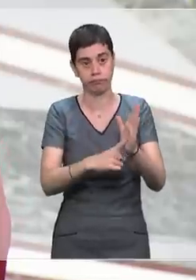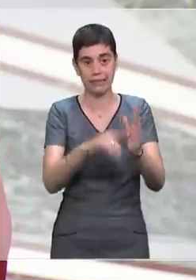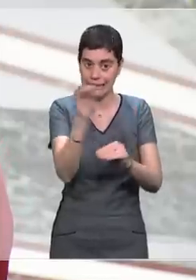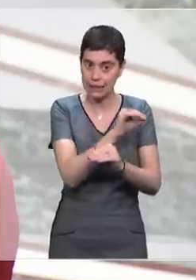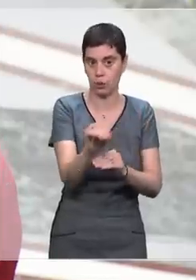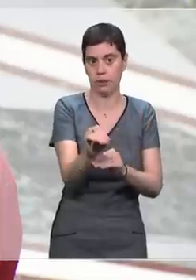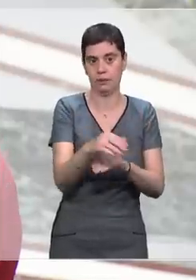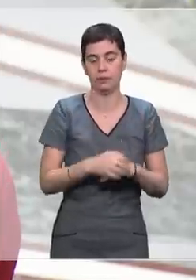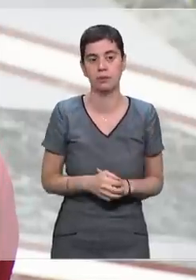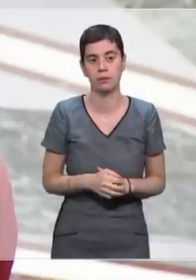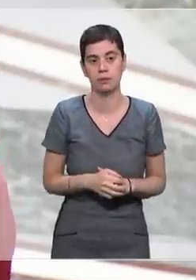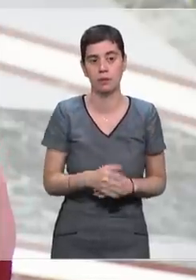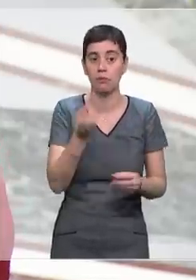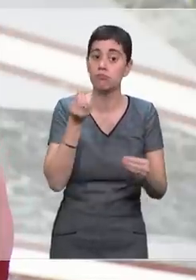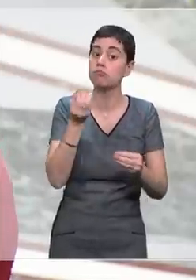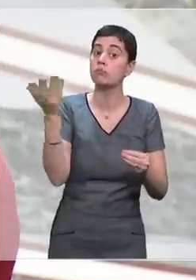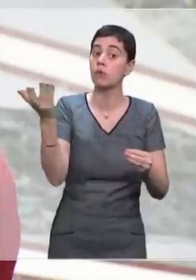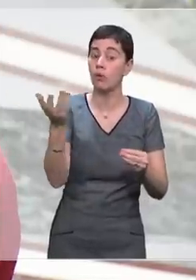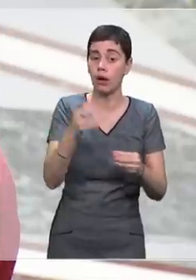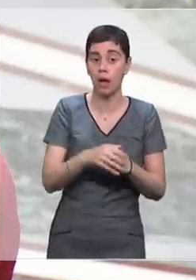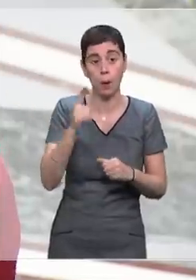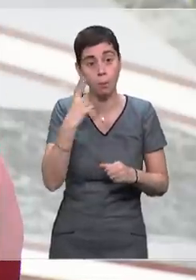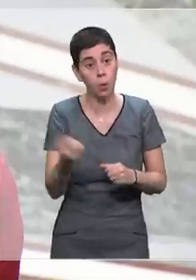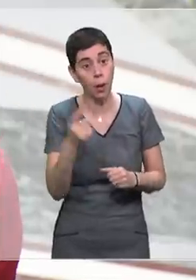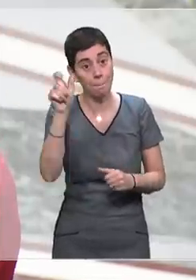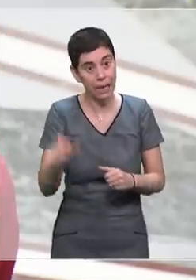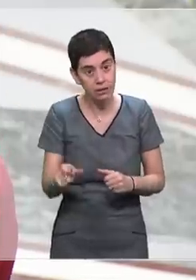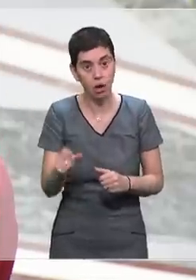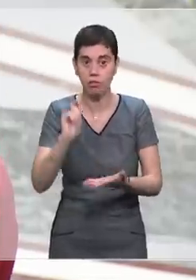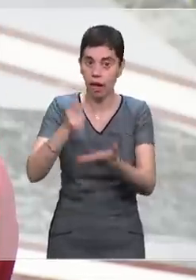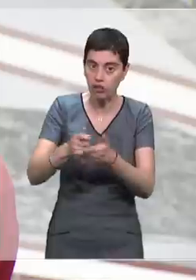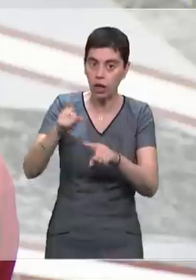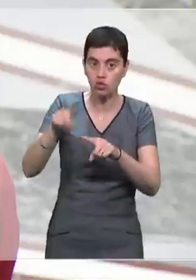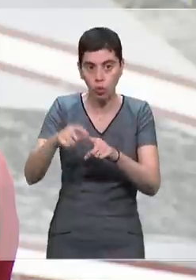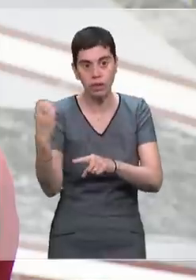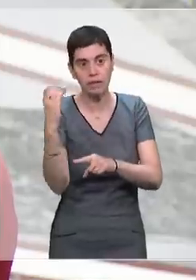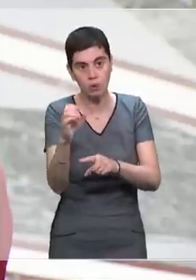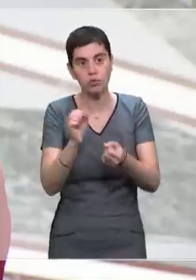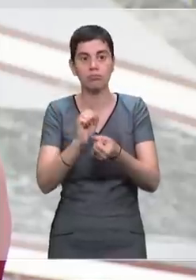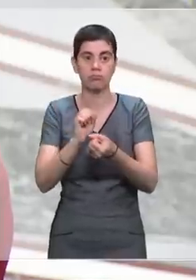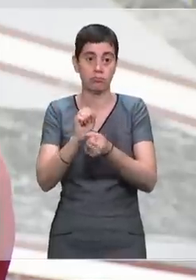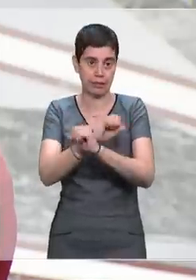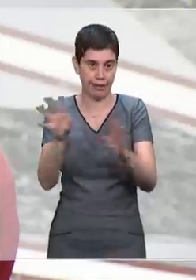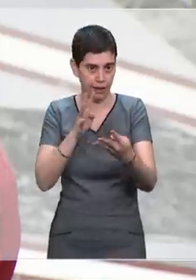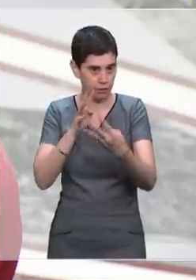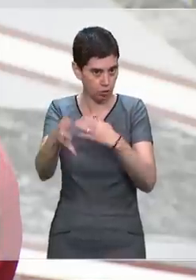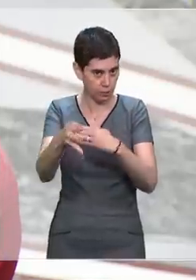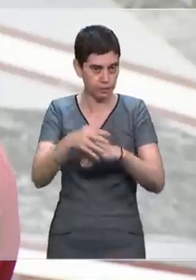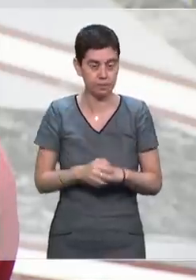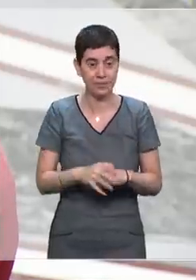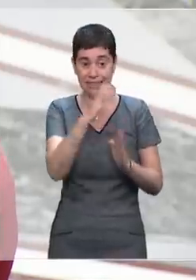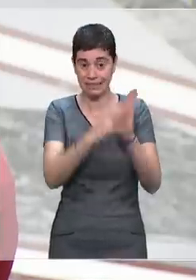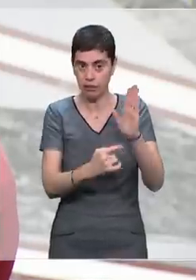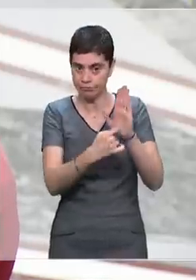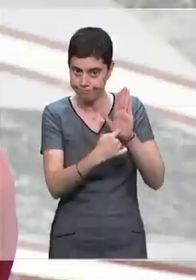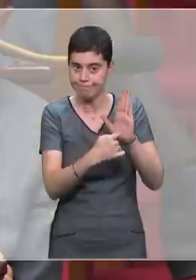et garantiront une plus grande transparence pour les consommateurs et les investisseurs. Nous soutenons ce texte